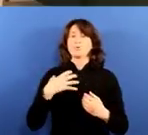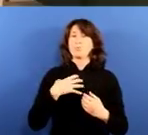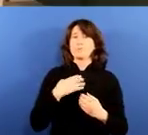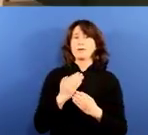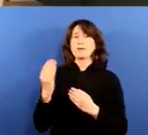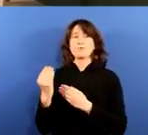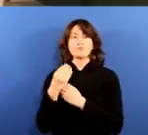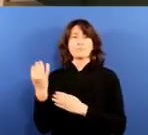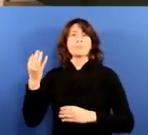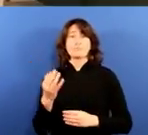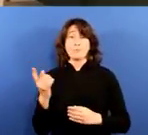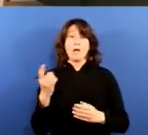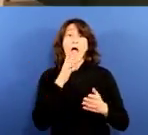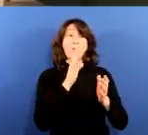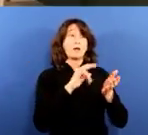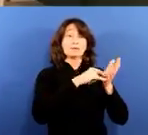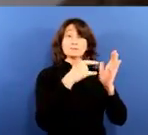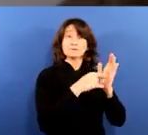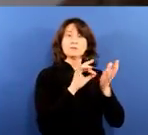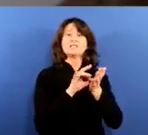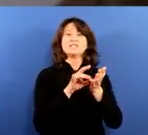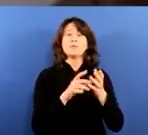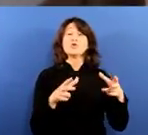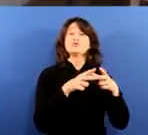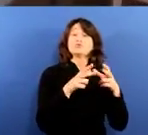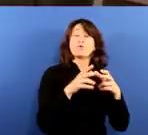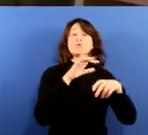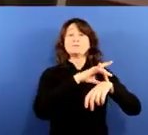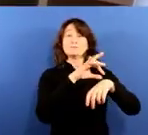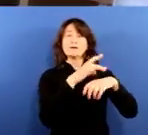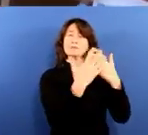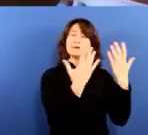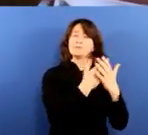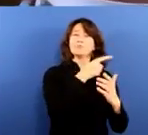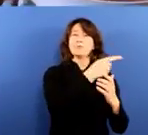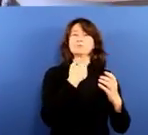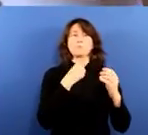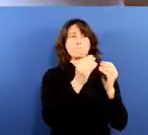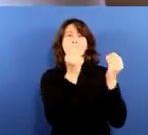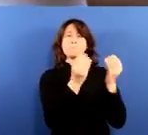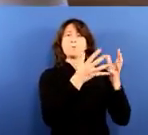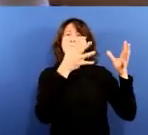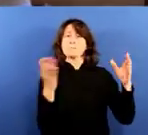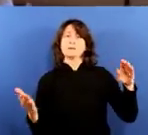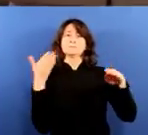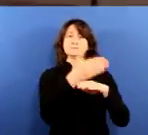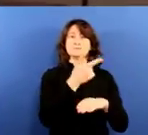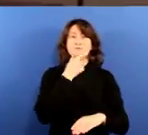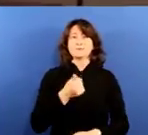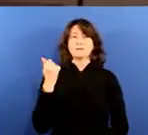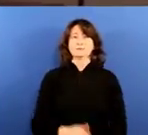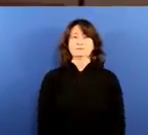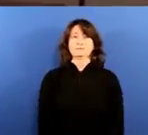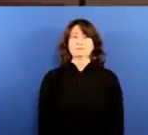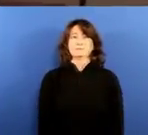2012an. Nekazaritza sailak bestalde 7.000 euro emango die, arraza nahasgabeen elkartei eta beltzaintzako beste elkarte